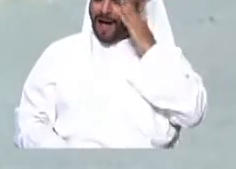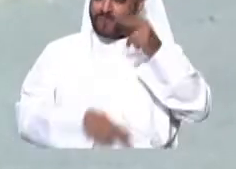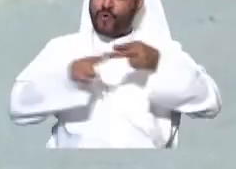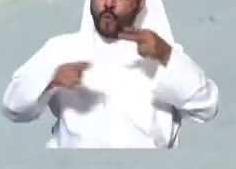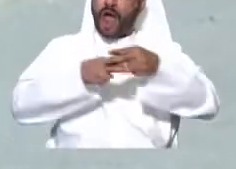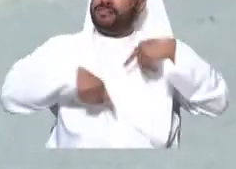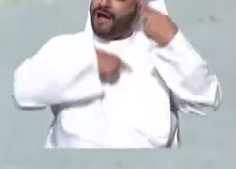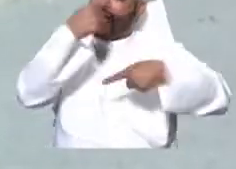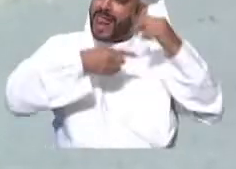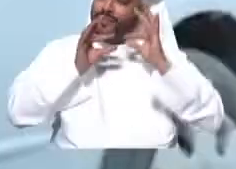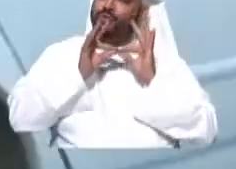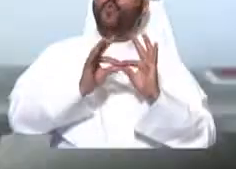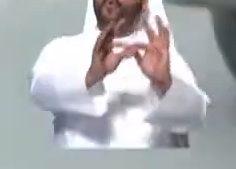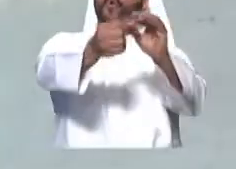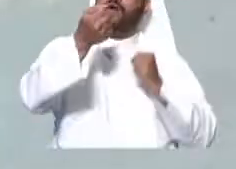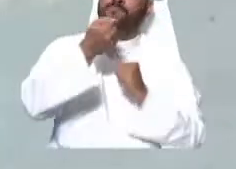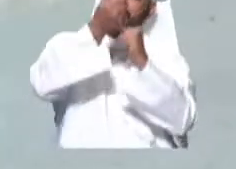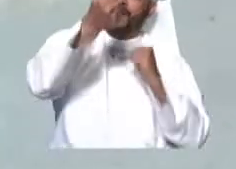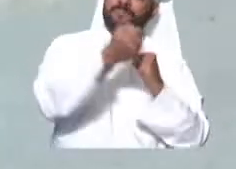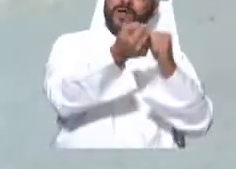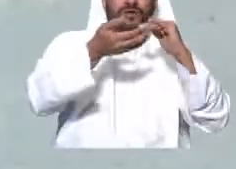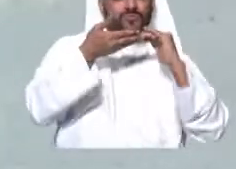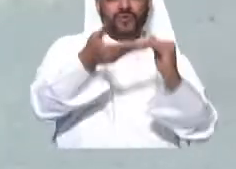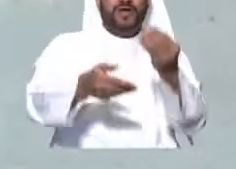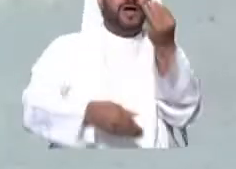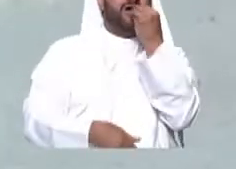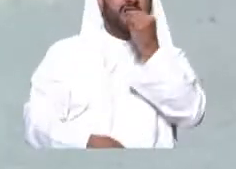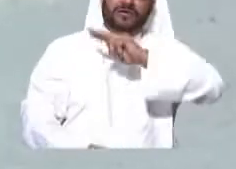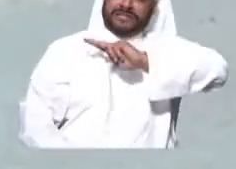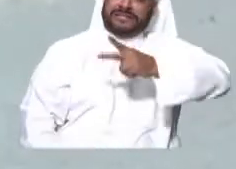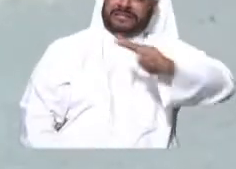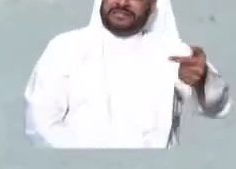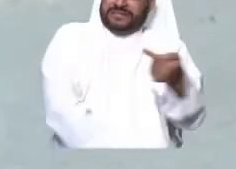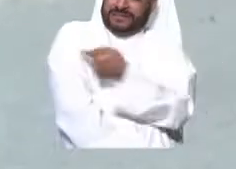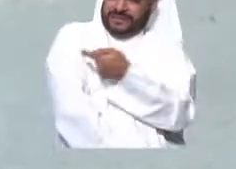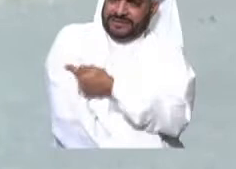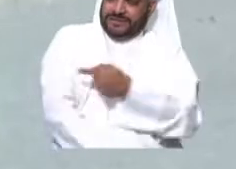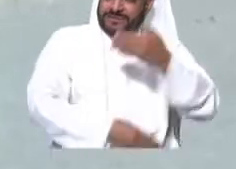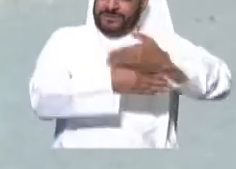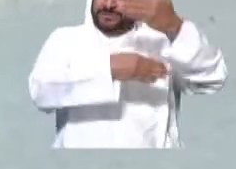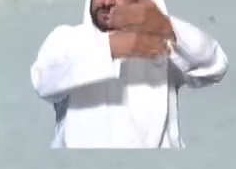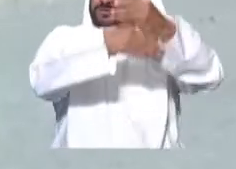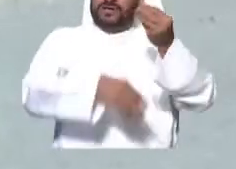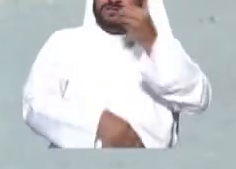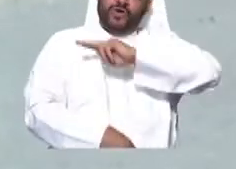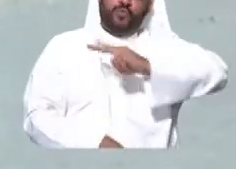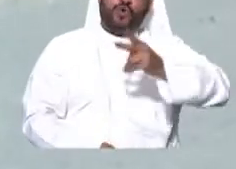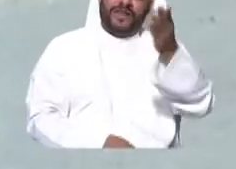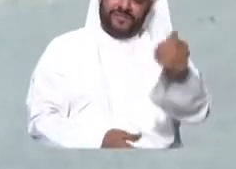في دولة الكويت لدعم القطاعات التنموية والصحية وحتى